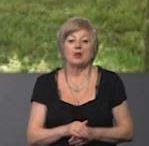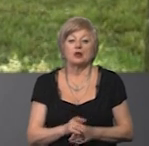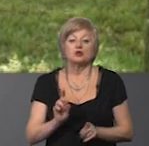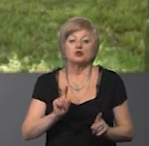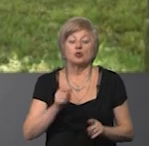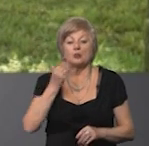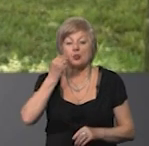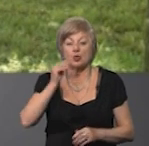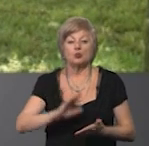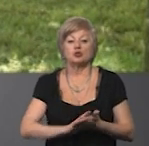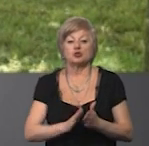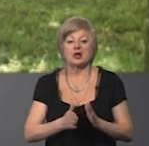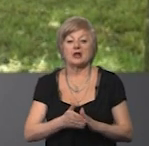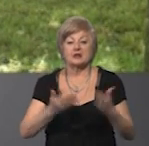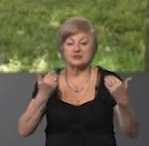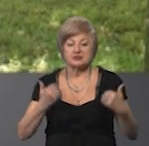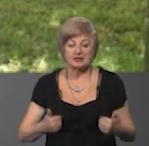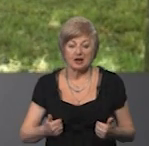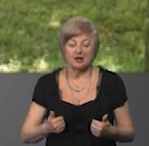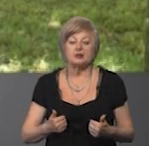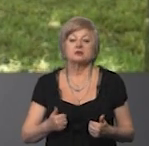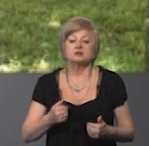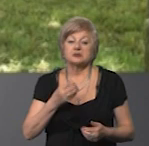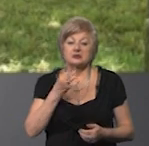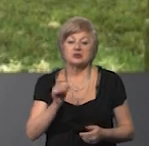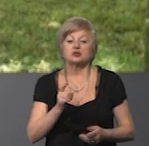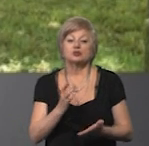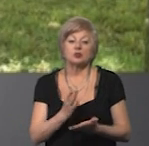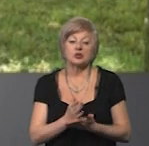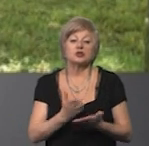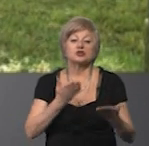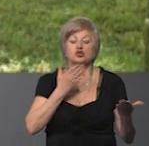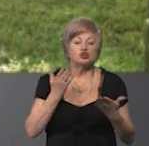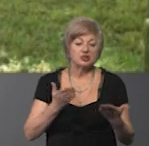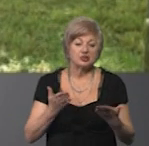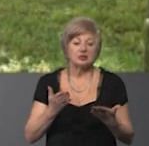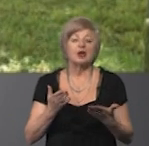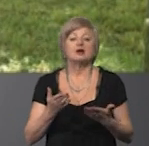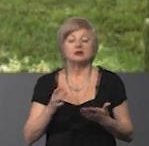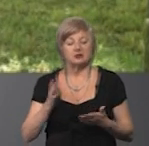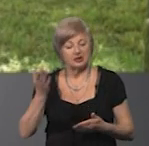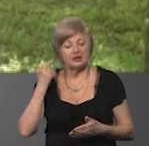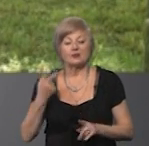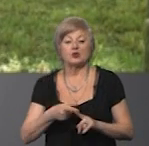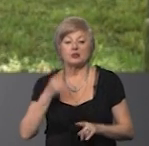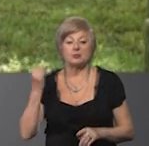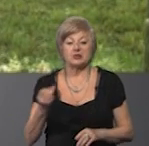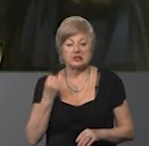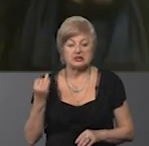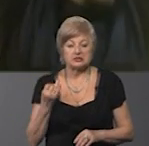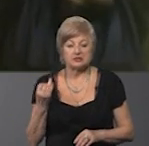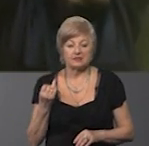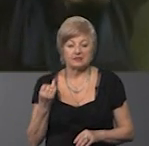поліпшити стан, то і згадав, що є таке, я читав, чув про це, давно я цікавився